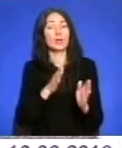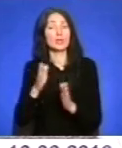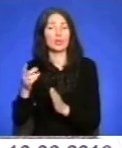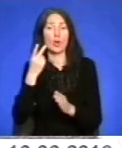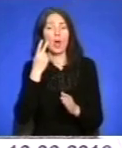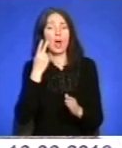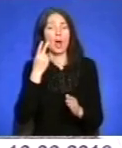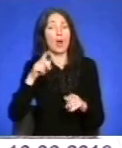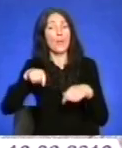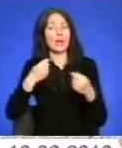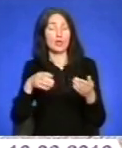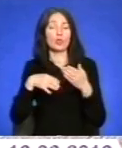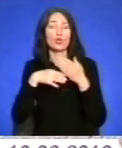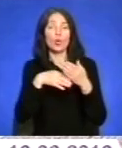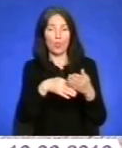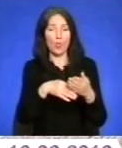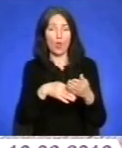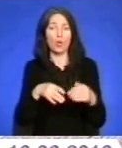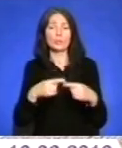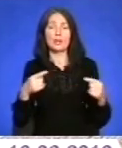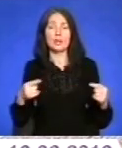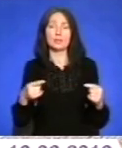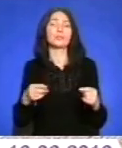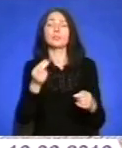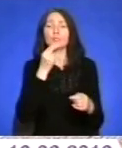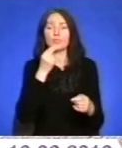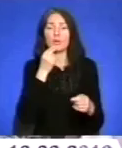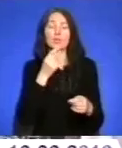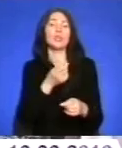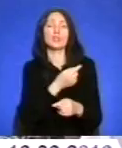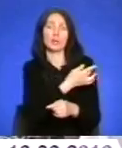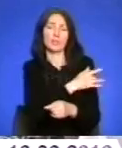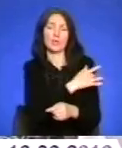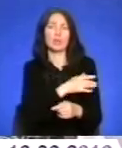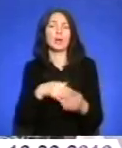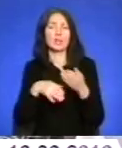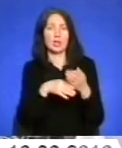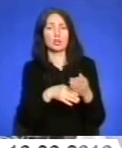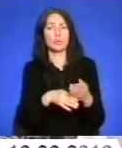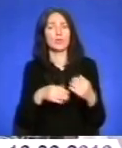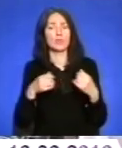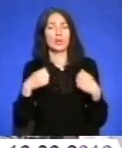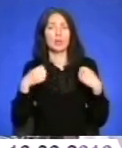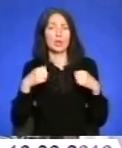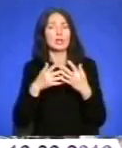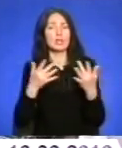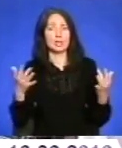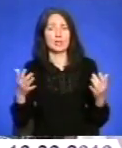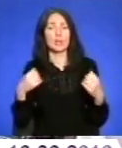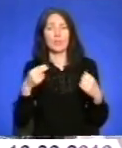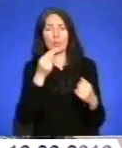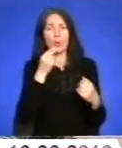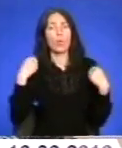продуктів, ремонтних матеріалів, предметів побуту та гігієни одягу тощо. Ми постійно допомагаємо, у нас є підприємці, які постійно